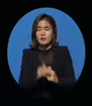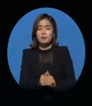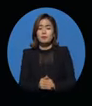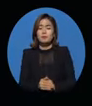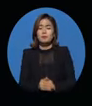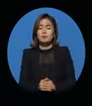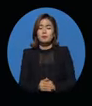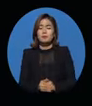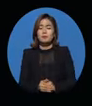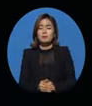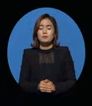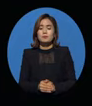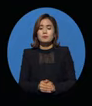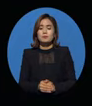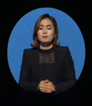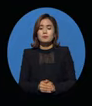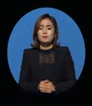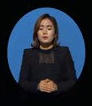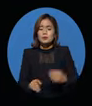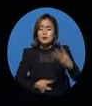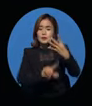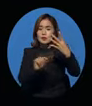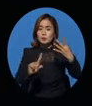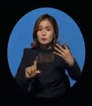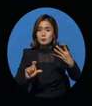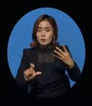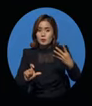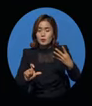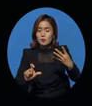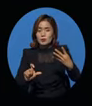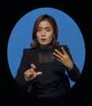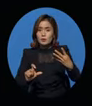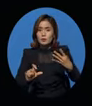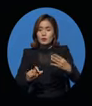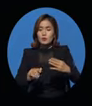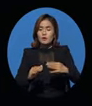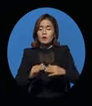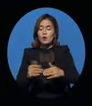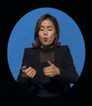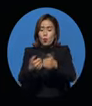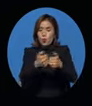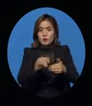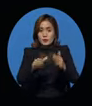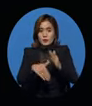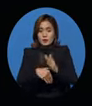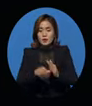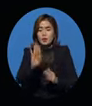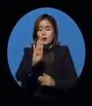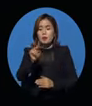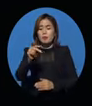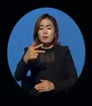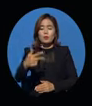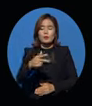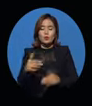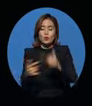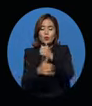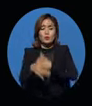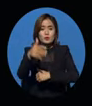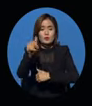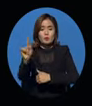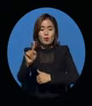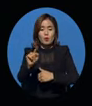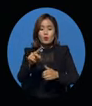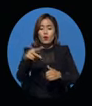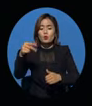어 지난 4월 15일날 전준희 회의에서 우리편 재일 위원장이 어 송영길